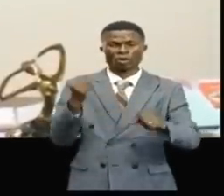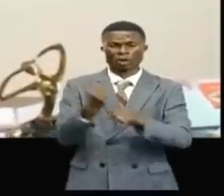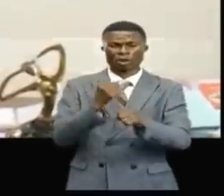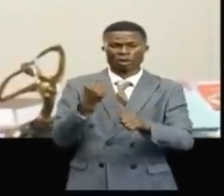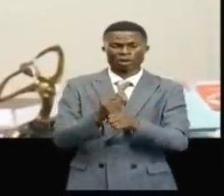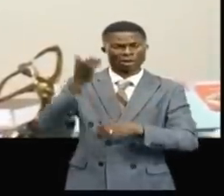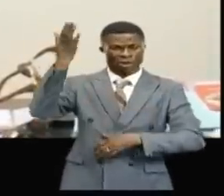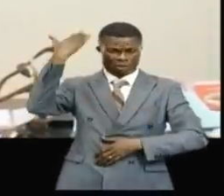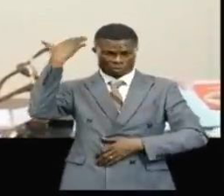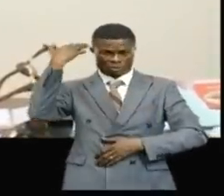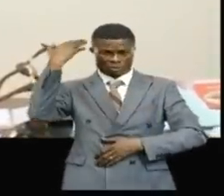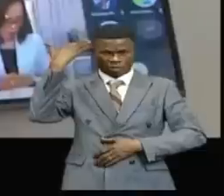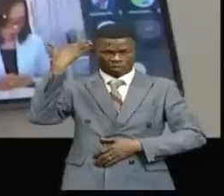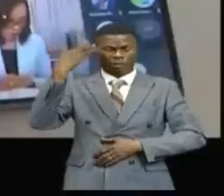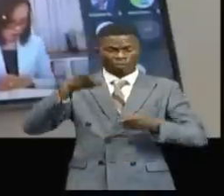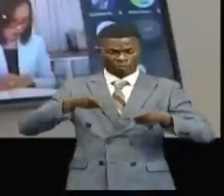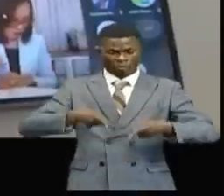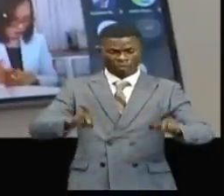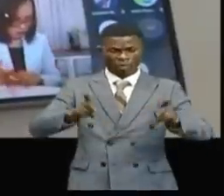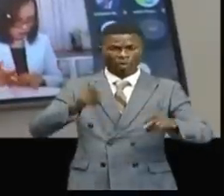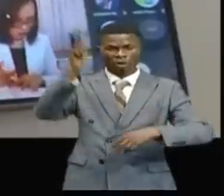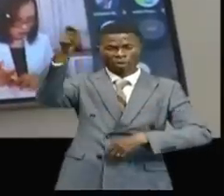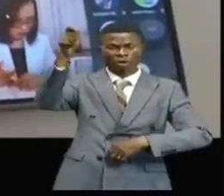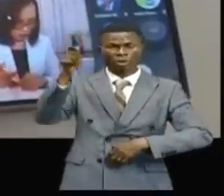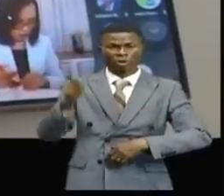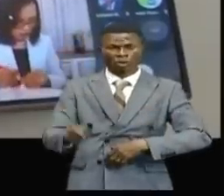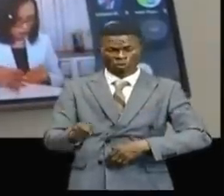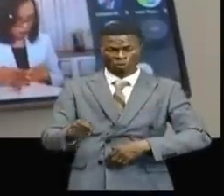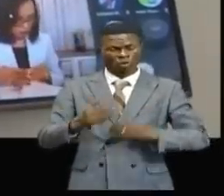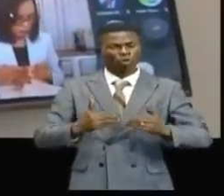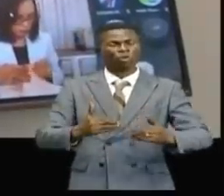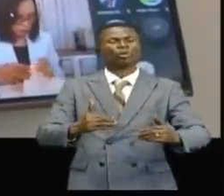opérations antérieures en permettant à nos forces armées